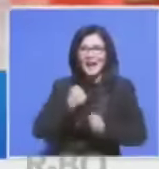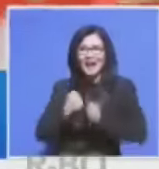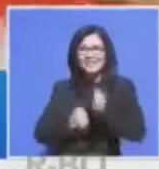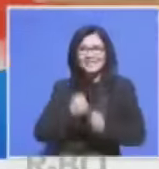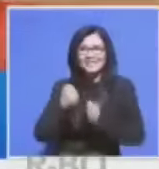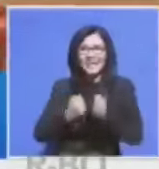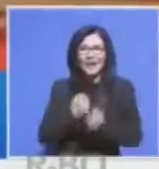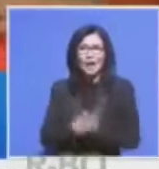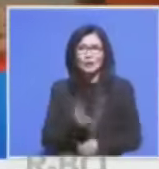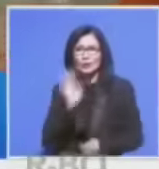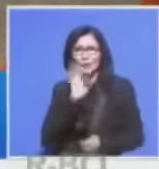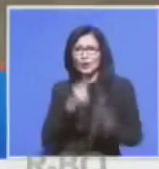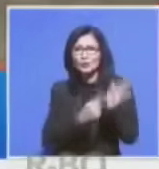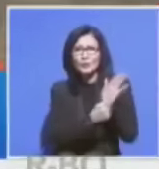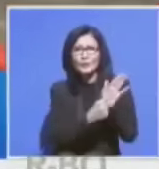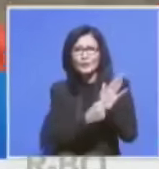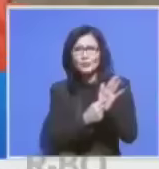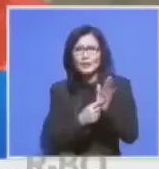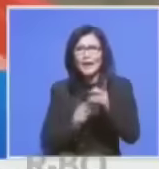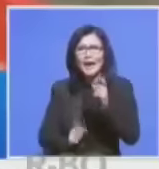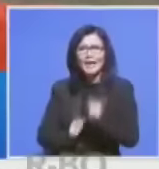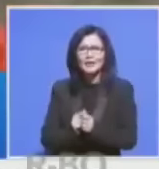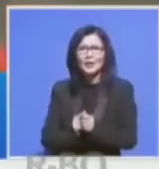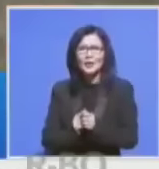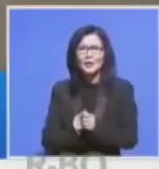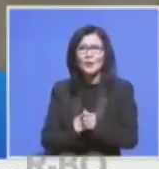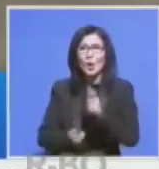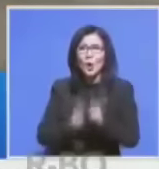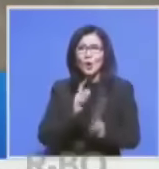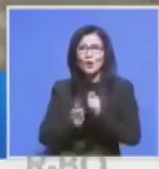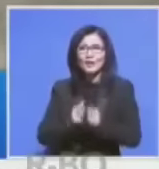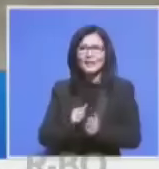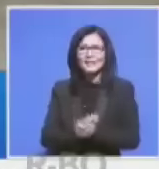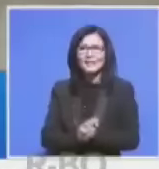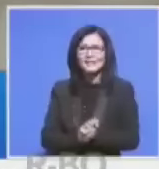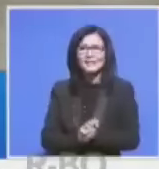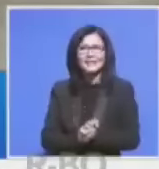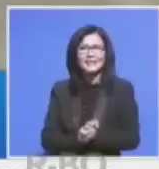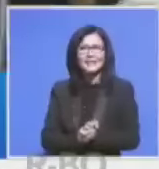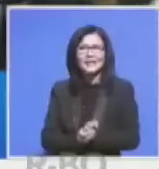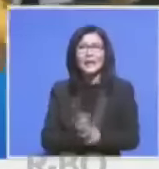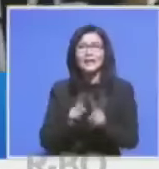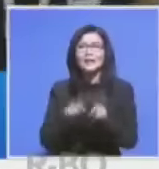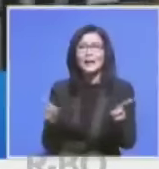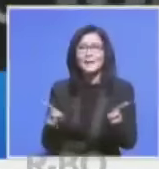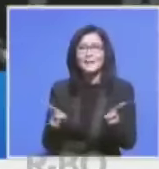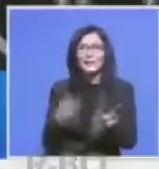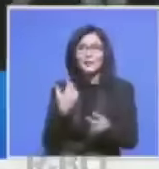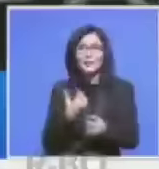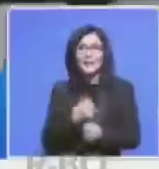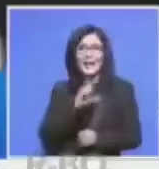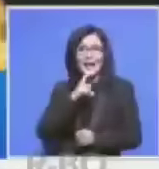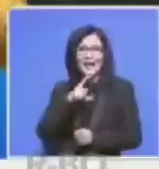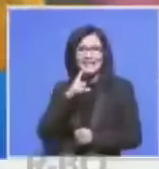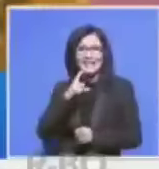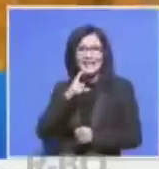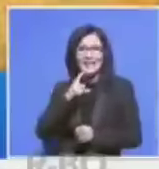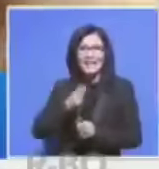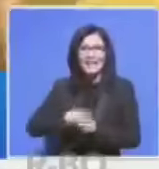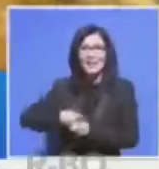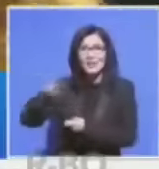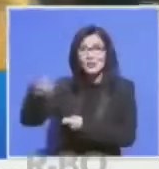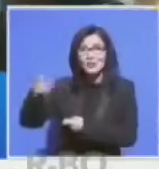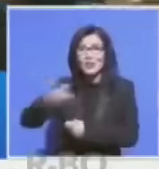Ini bukanlah sebuah pertunjukan atau kontes dangdut koplo. Tapi, ya, beginilah gaya unik berjualan minuman